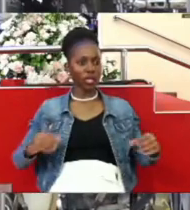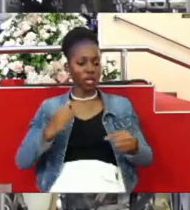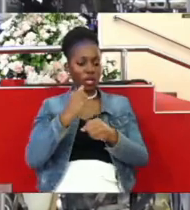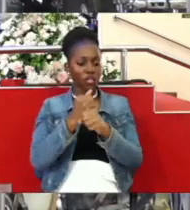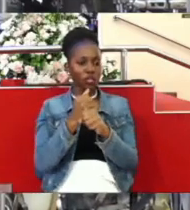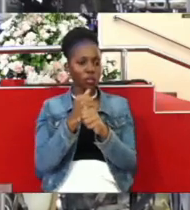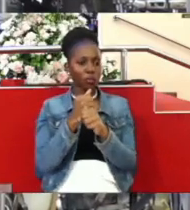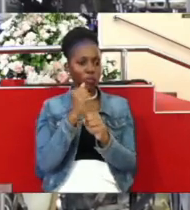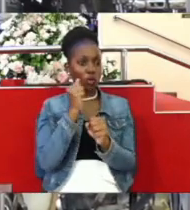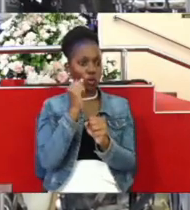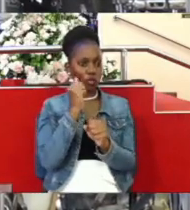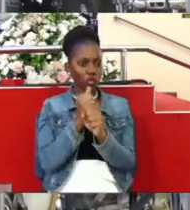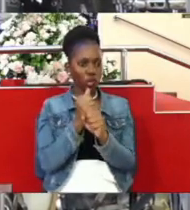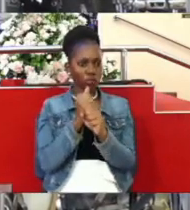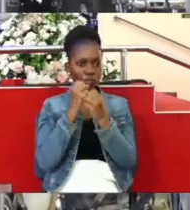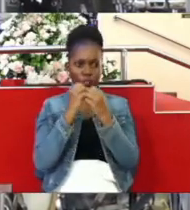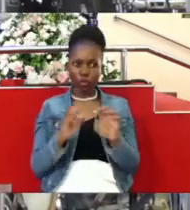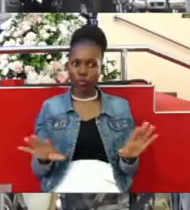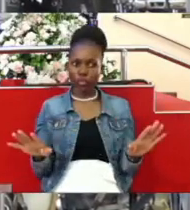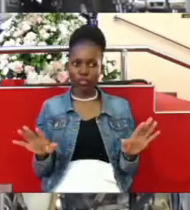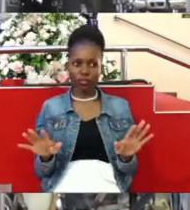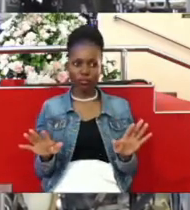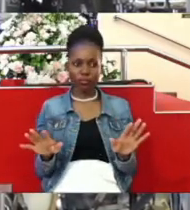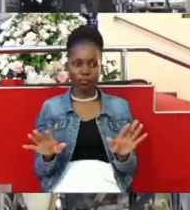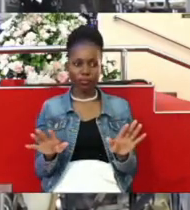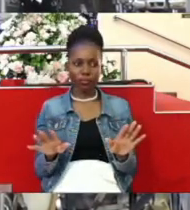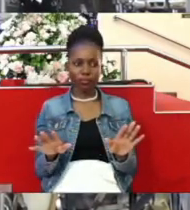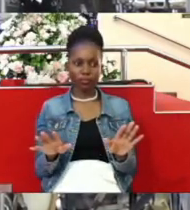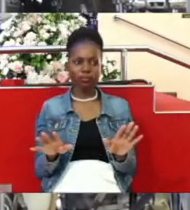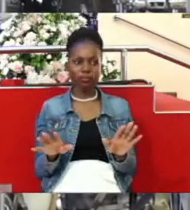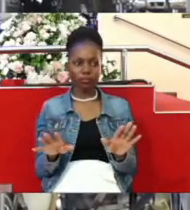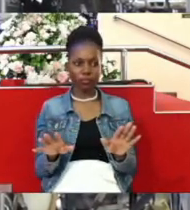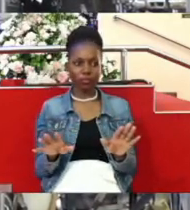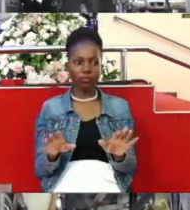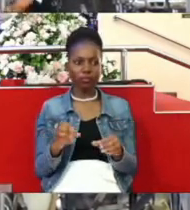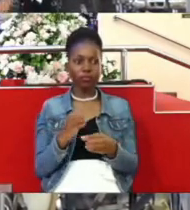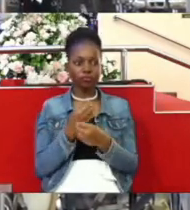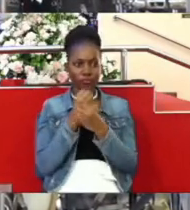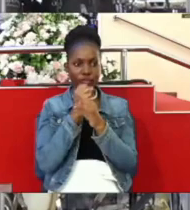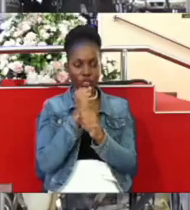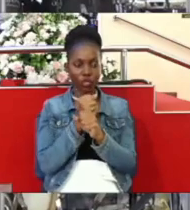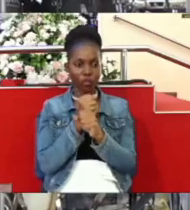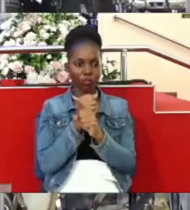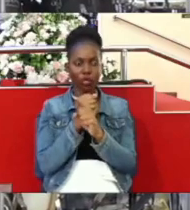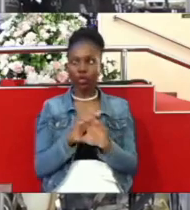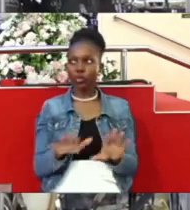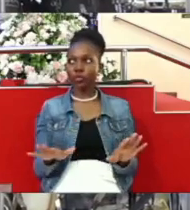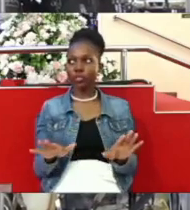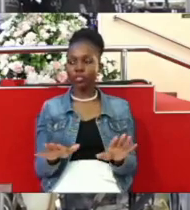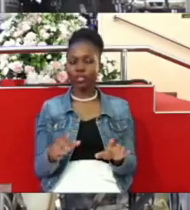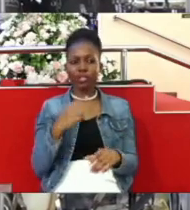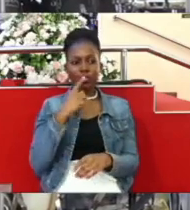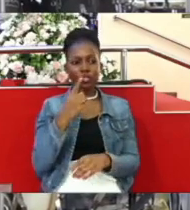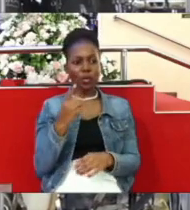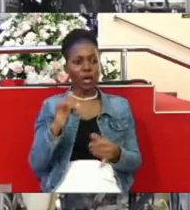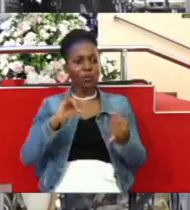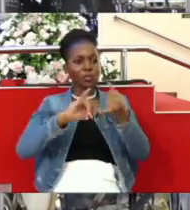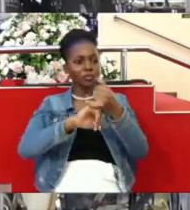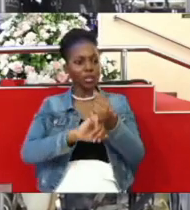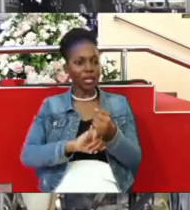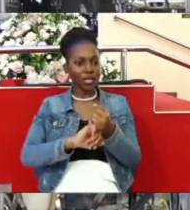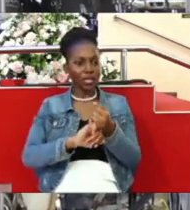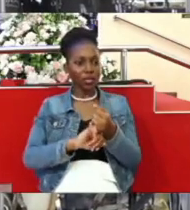yetu nikafutwa kazi. So I was getting married a jobless person. Nilikuwa na oa nikiwa mtu mwenye